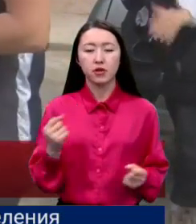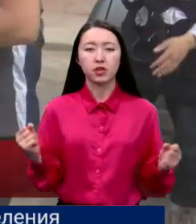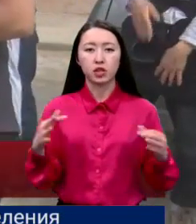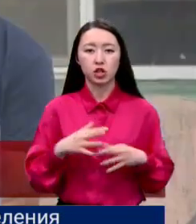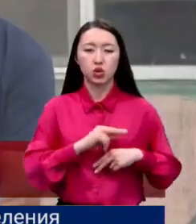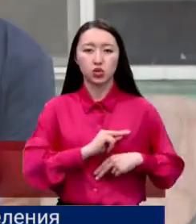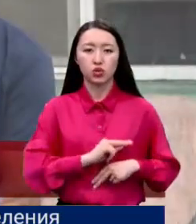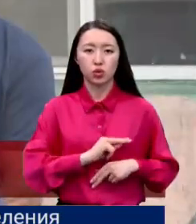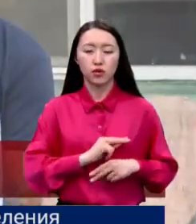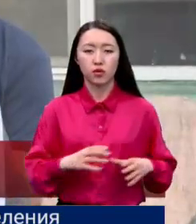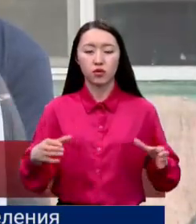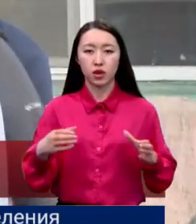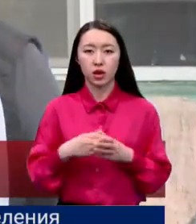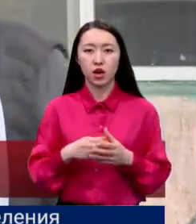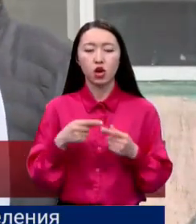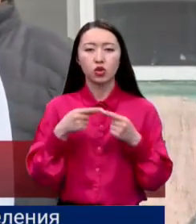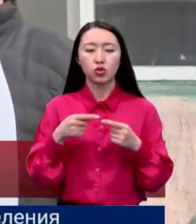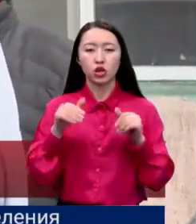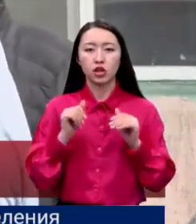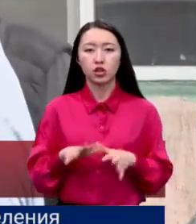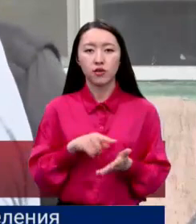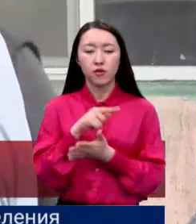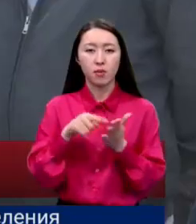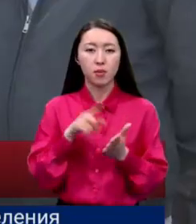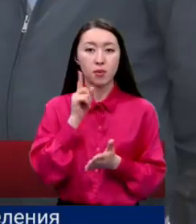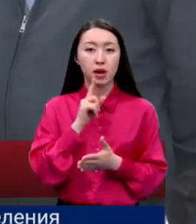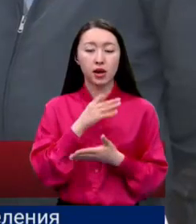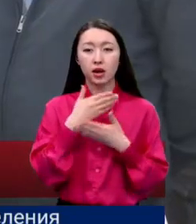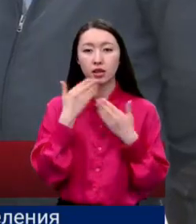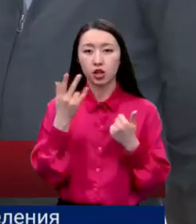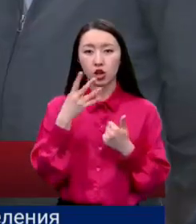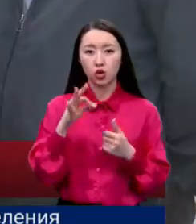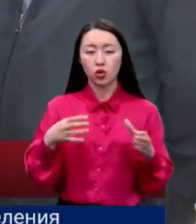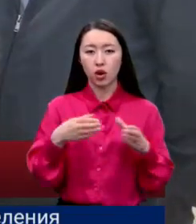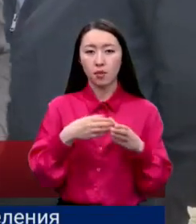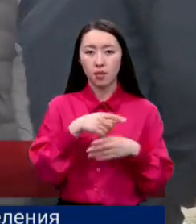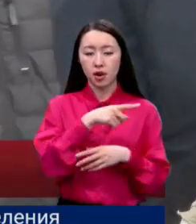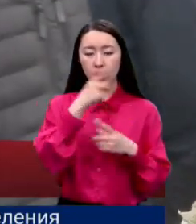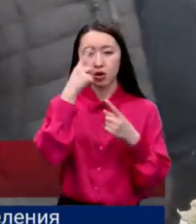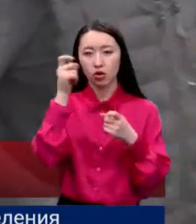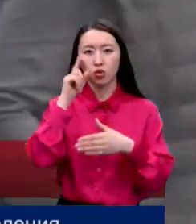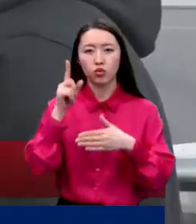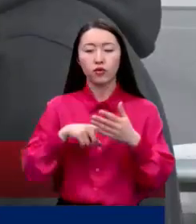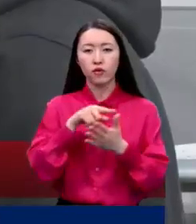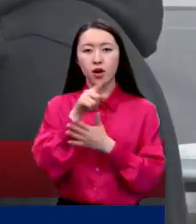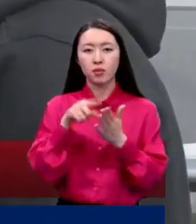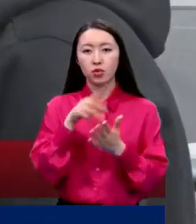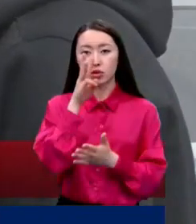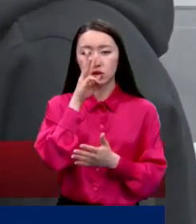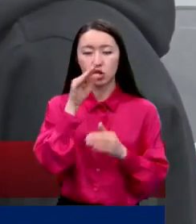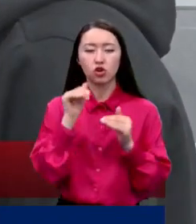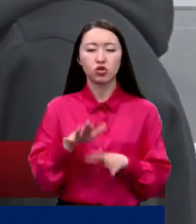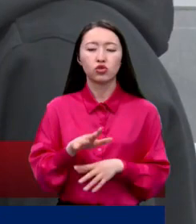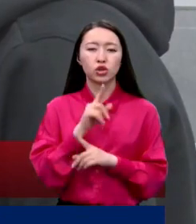заседание трудового арбитража. Четкого решения вопроса пока нет, но представители компании уверены, что вопрос заработной платы вряд ли